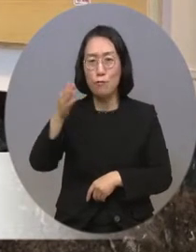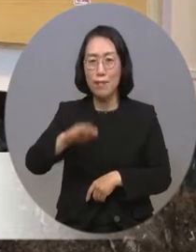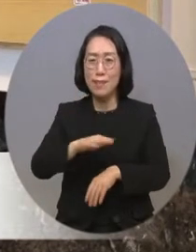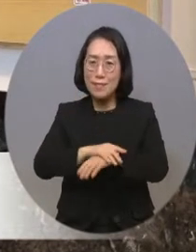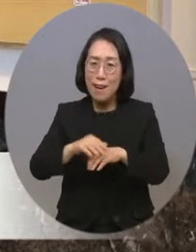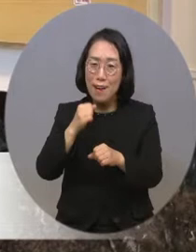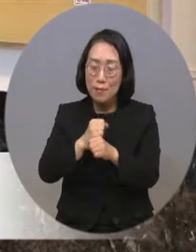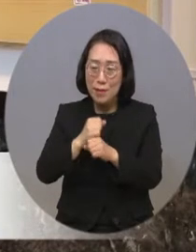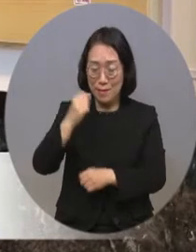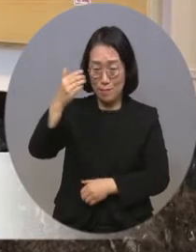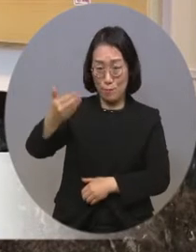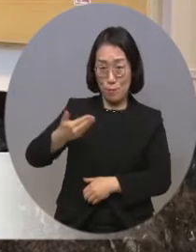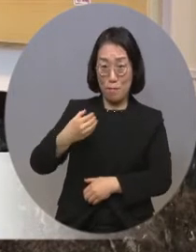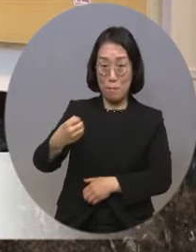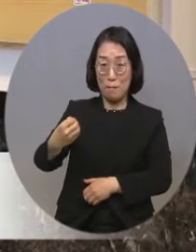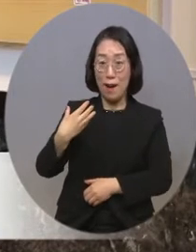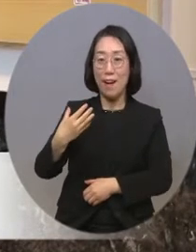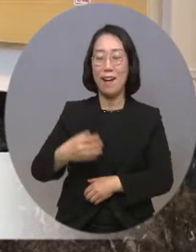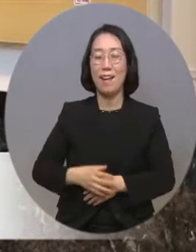이렇게 물어봤을 때